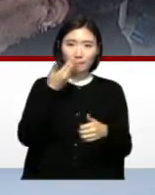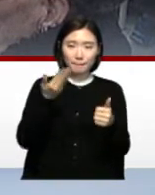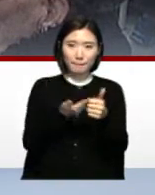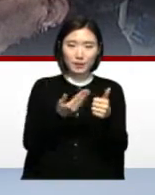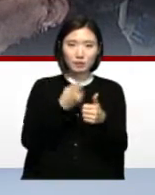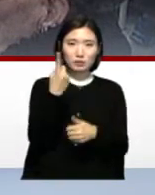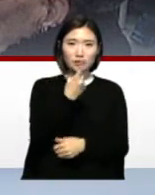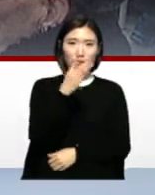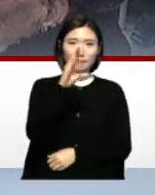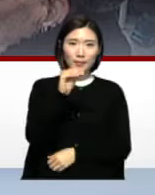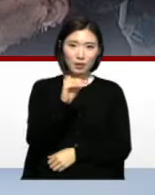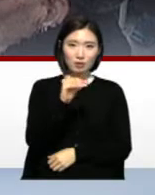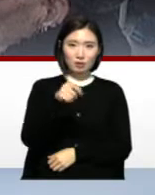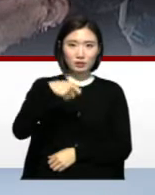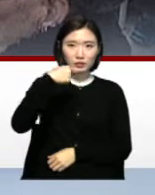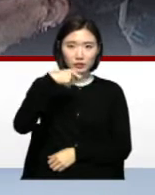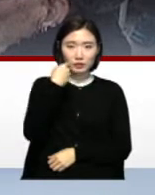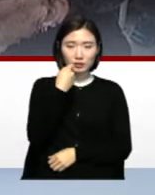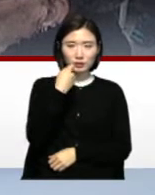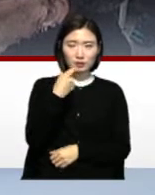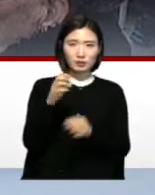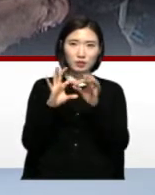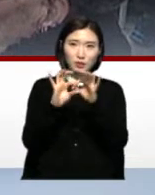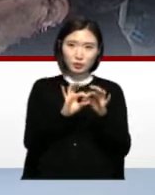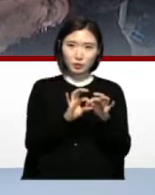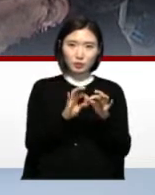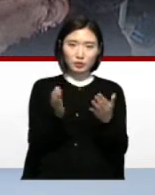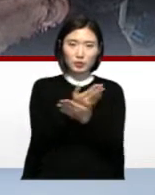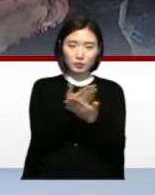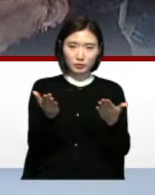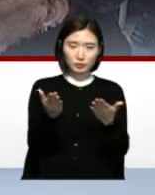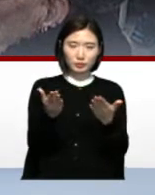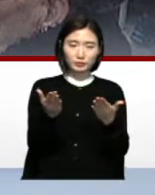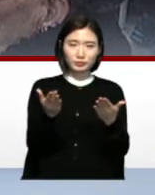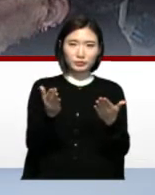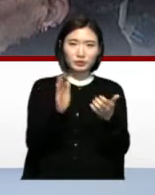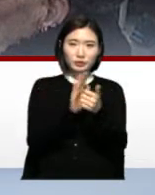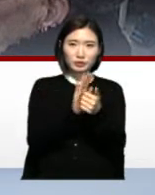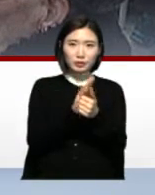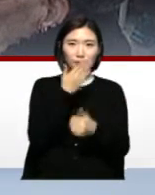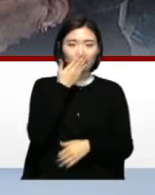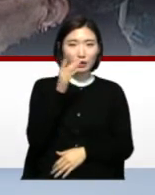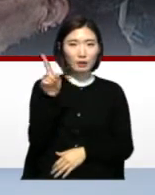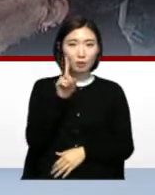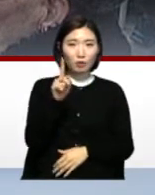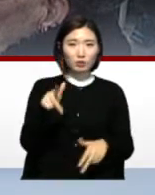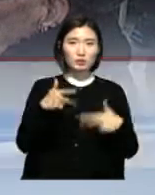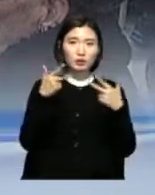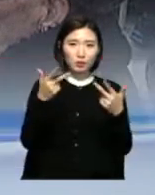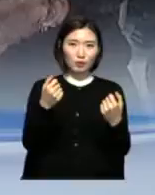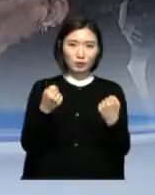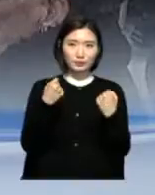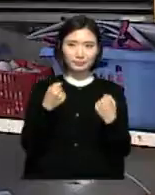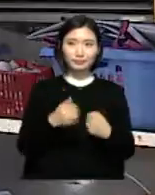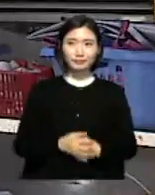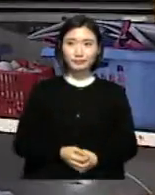그릇에 달합니다. 끈끈한 나눔이 지속될 수 있었던 건 자원봉사의 힘입니다. 보도에 김동은 기자입니다.